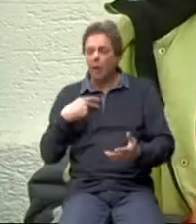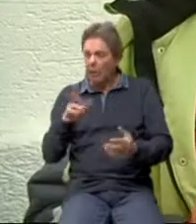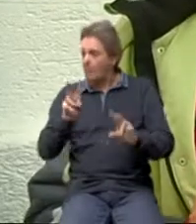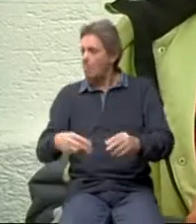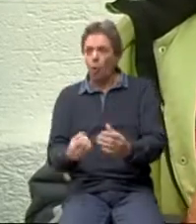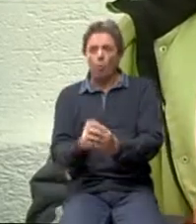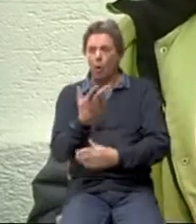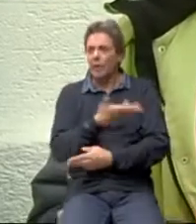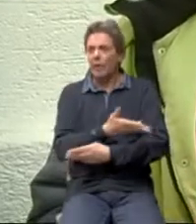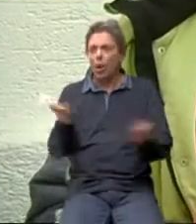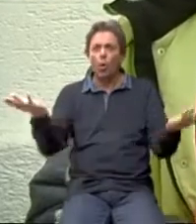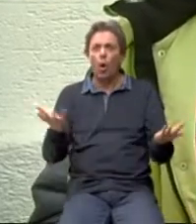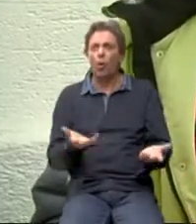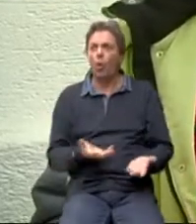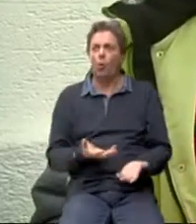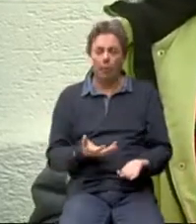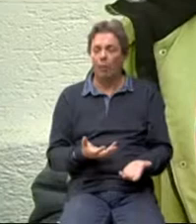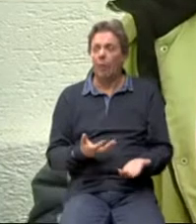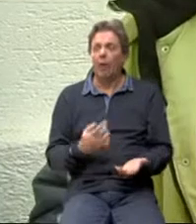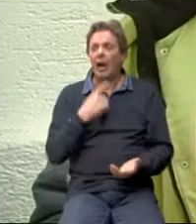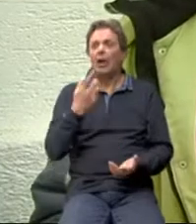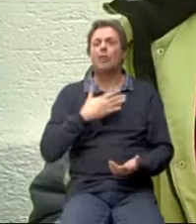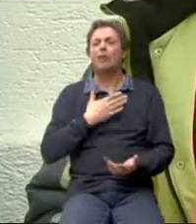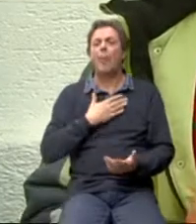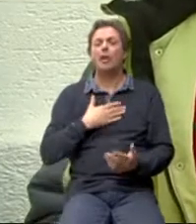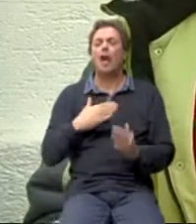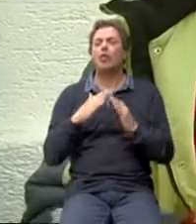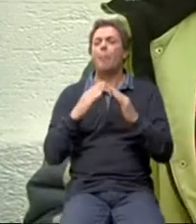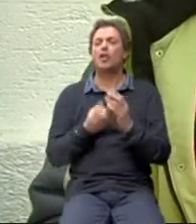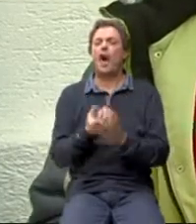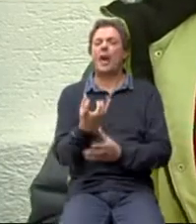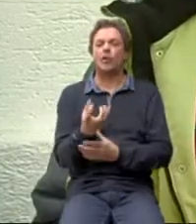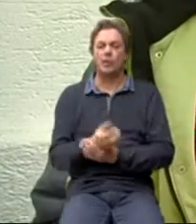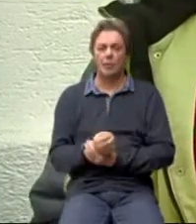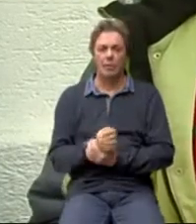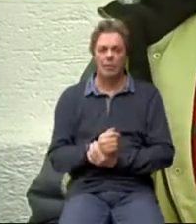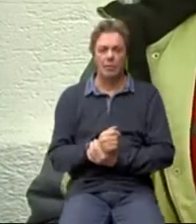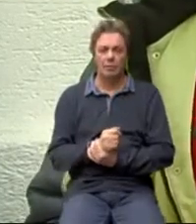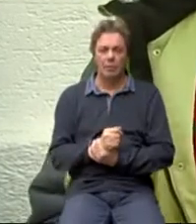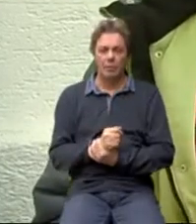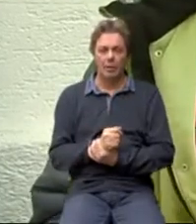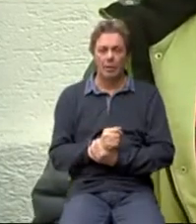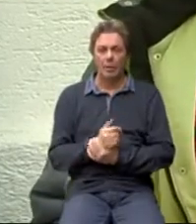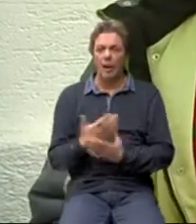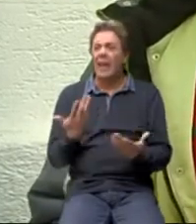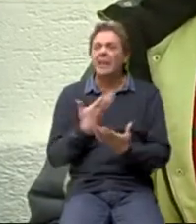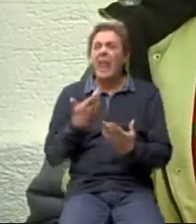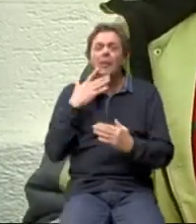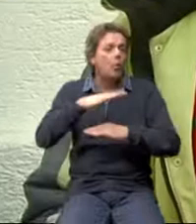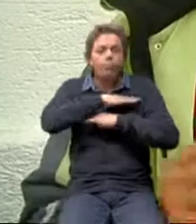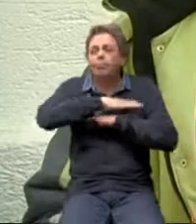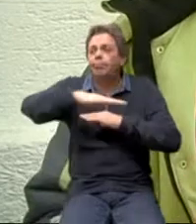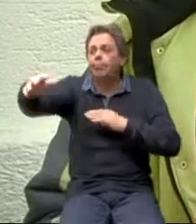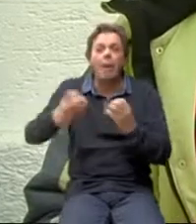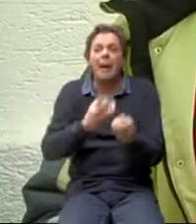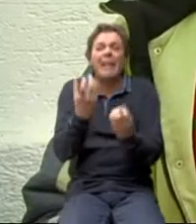Da bi na svakoj policu, sve jednom dućanu, bilo toliko znači, proizvoda od rajčice. Samo ćemo rajčicu uzeti. Gdje su te plantaže?